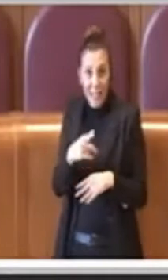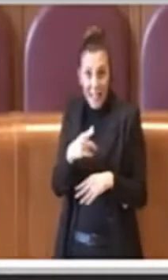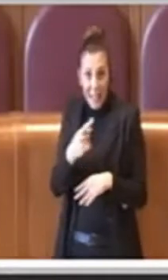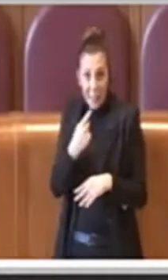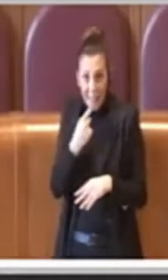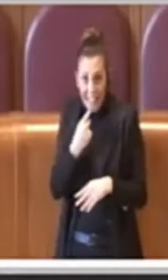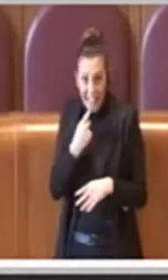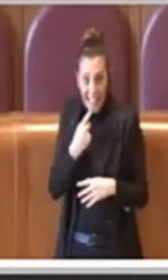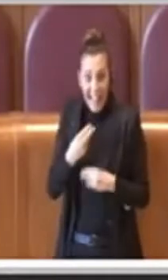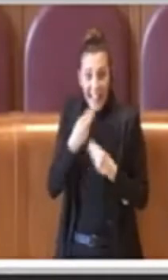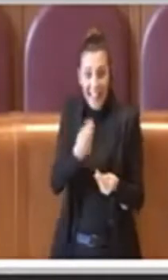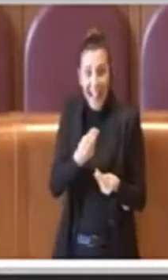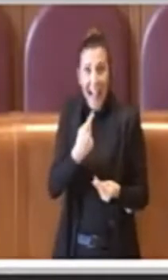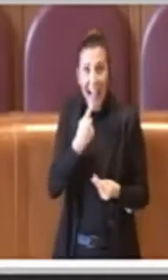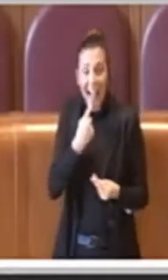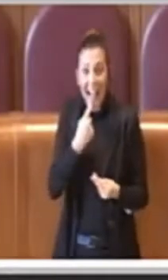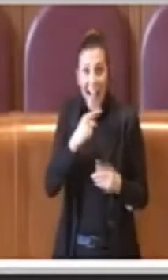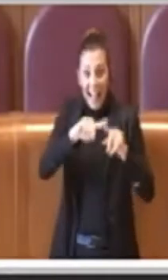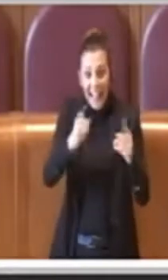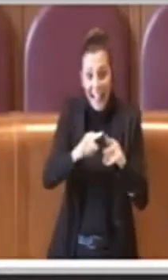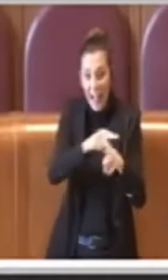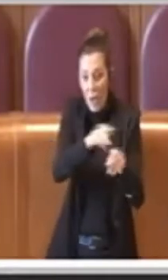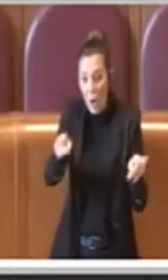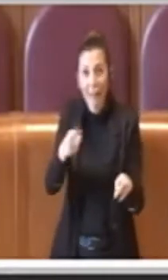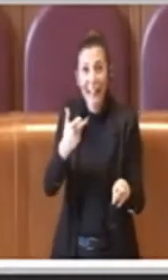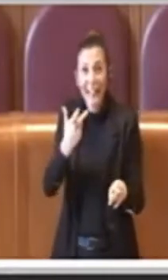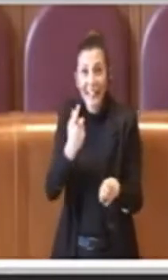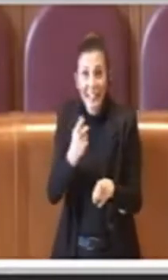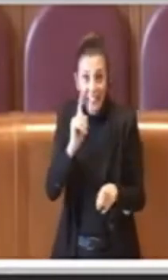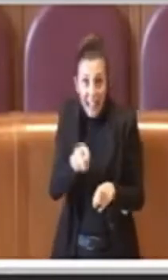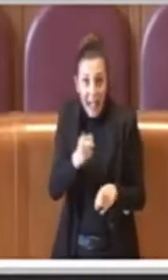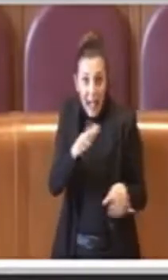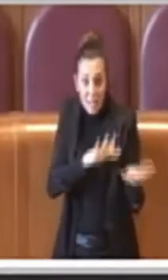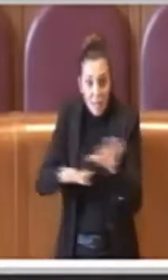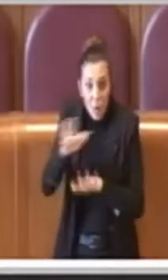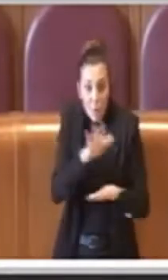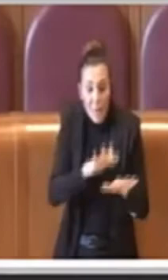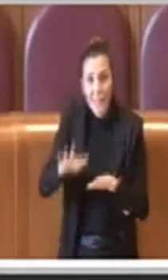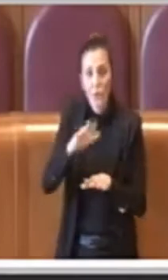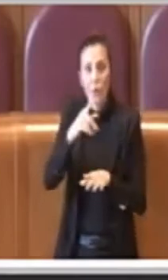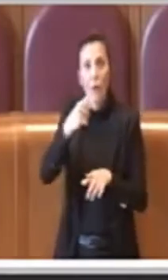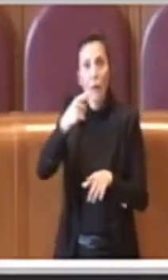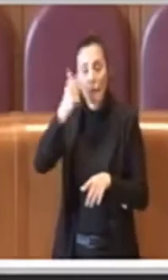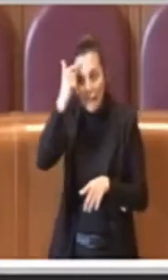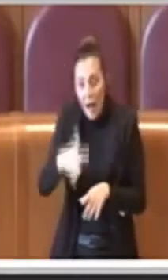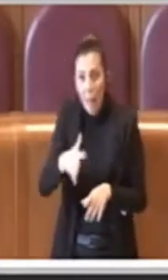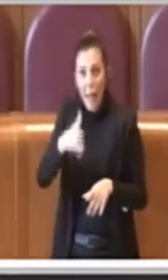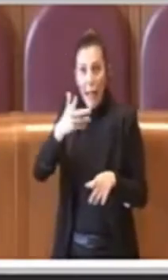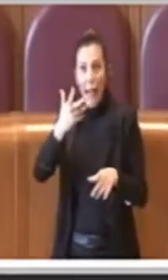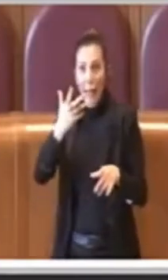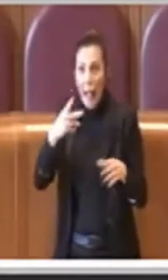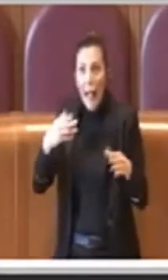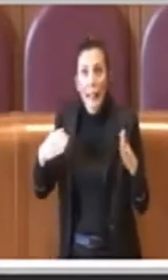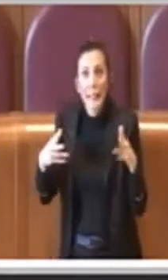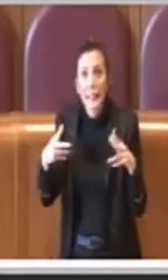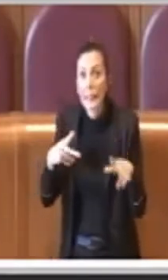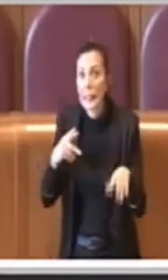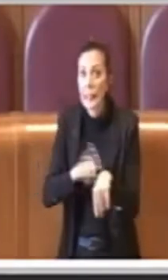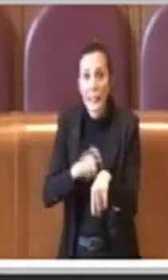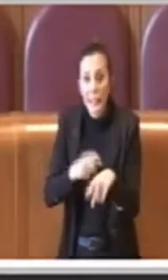per gli esercenti che devono avere informazioni, devono acquisire delle tempistiche certe per poter valutare